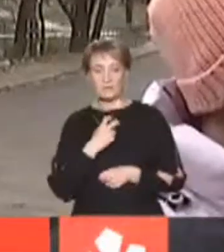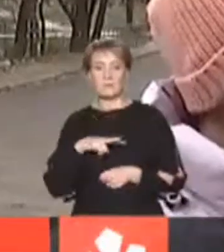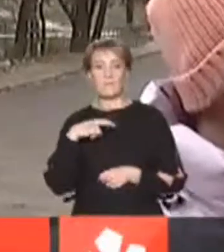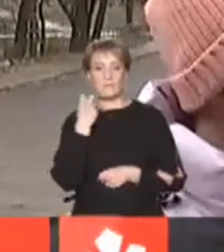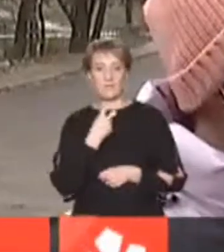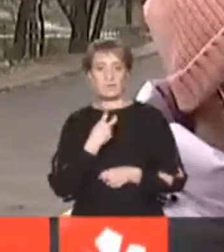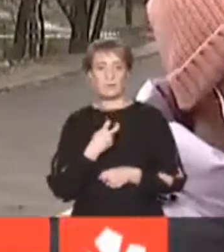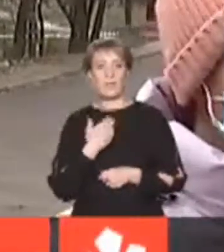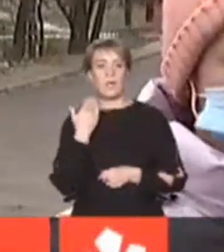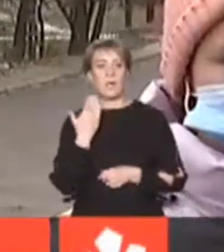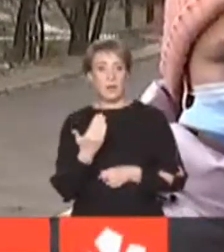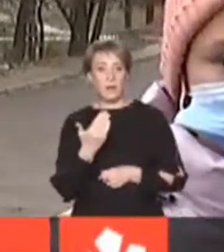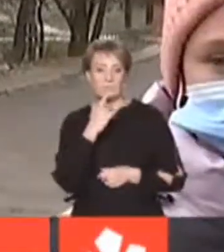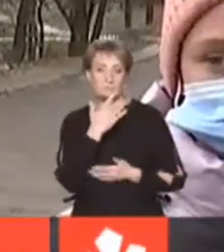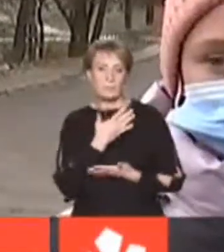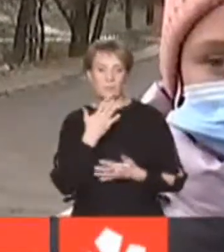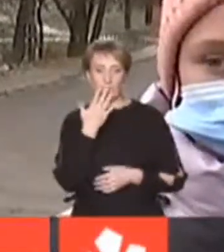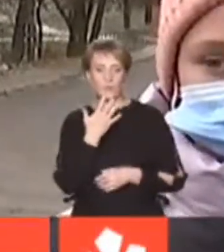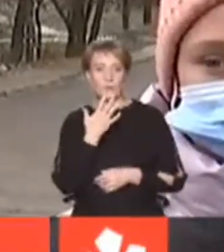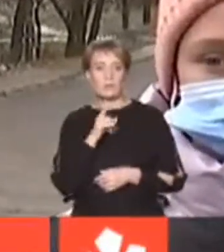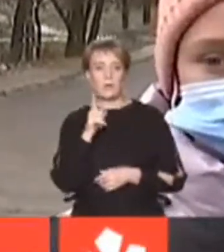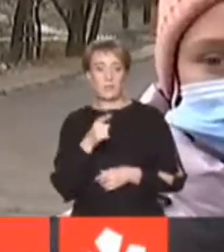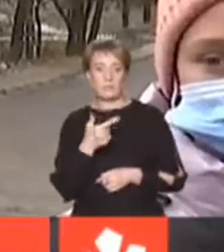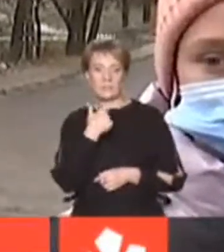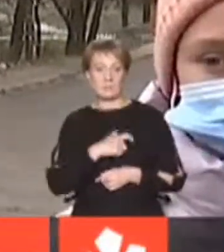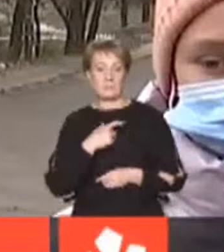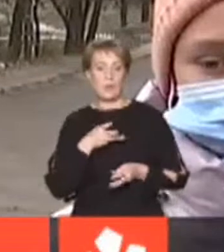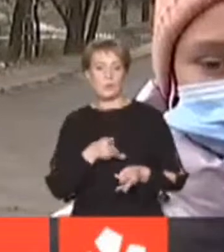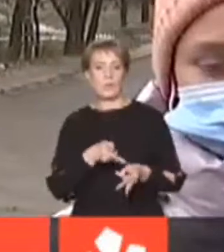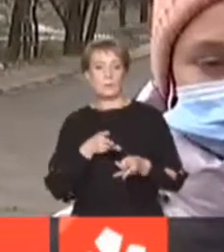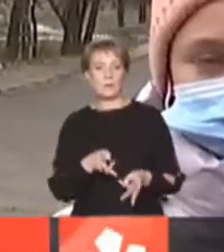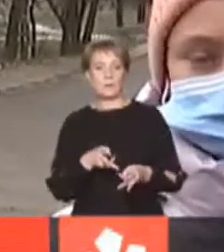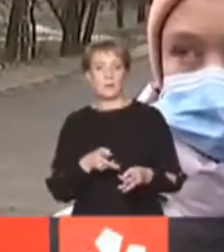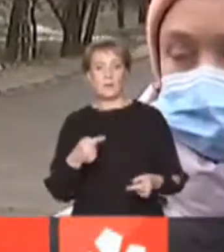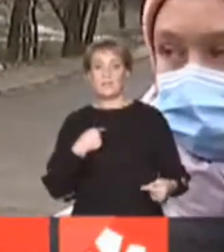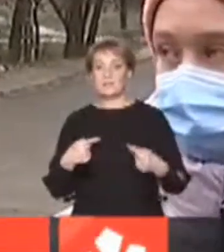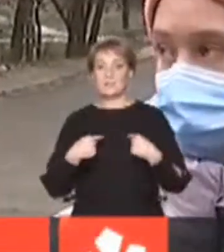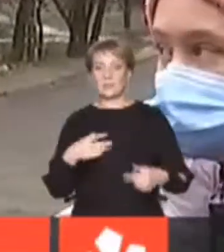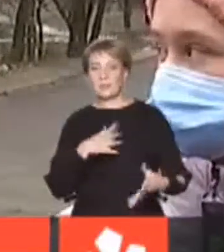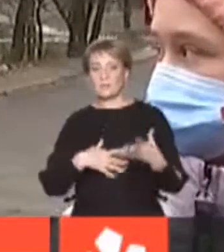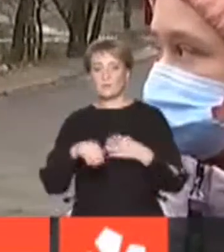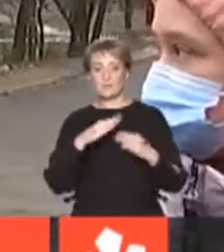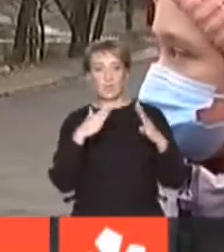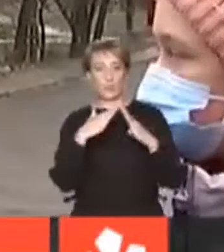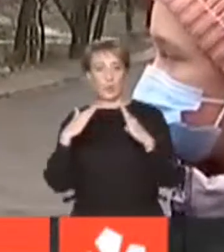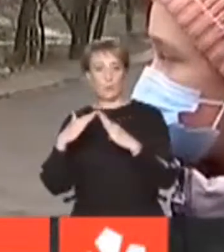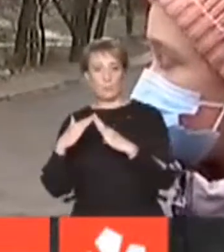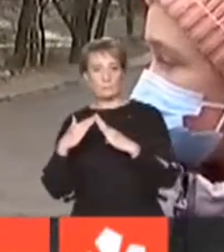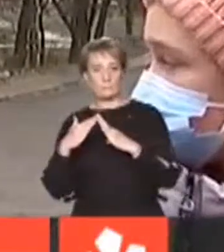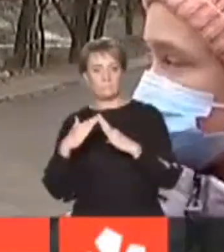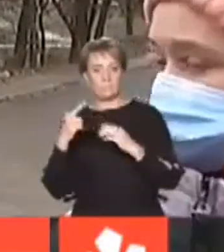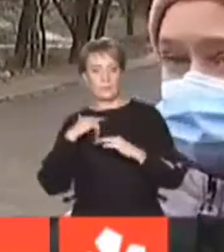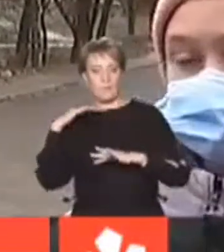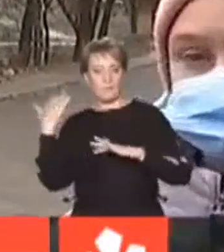Воняє. А ви нюхайте, а ми себе отапливаємо. У нас страдають абсолютно всі дома, от к нам йде вітер,